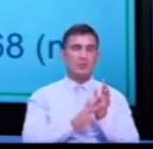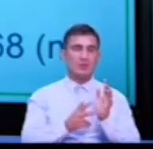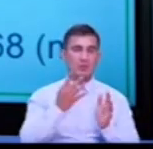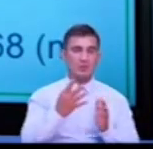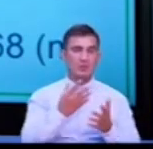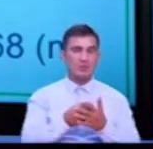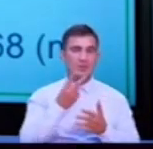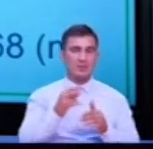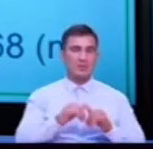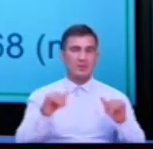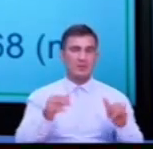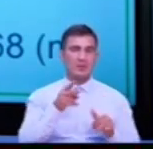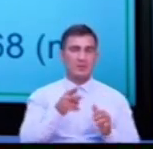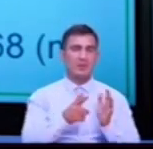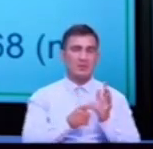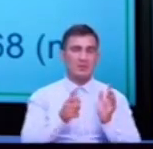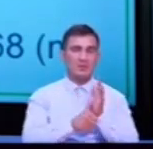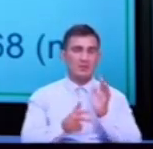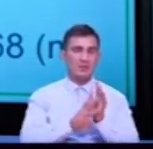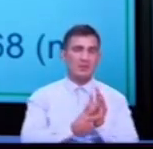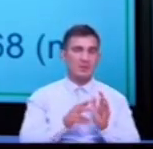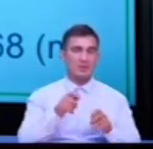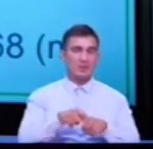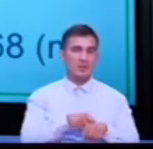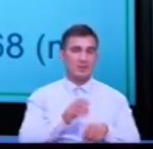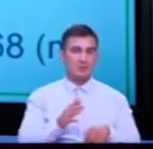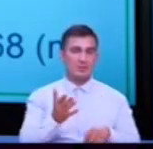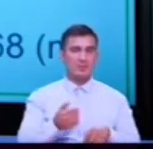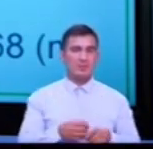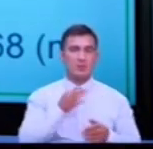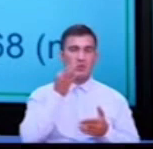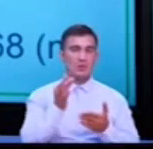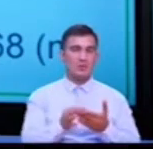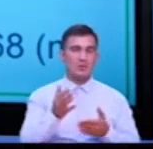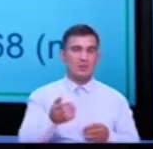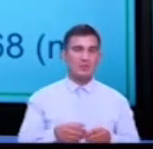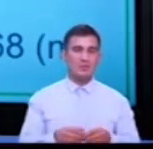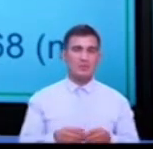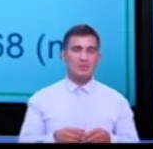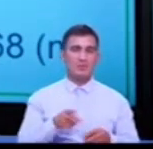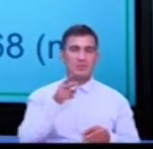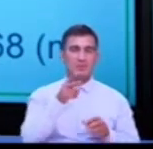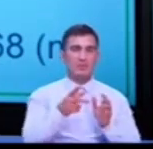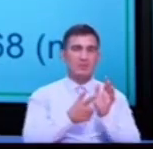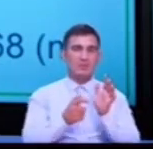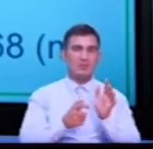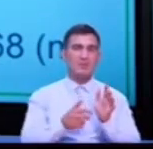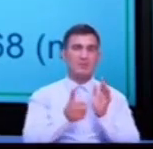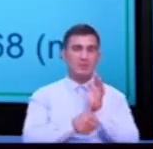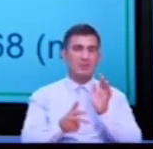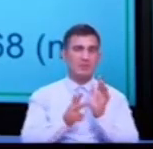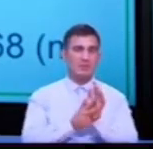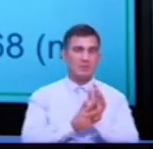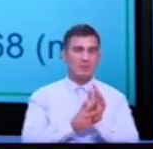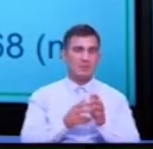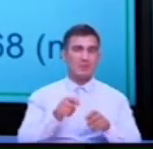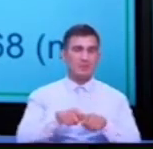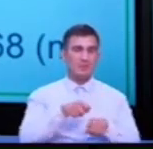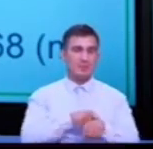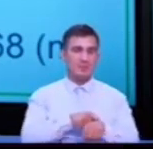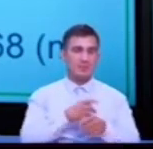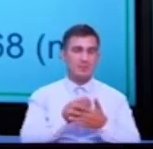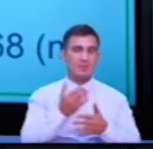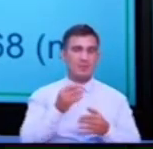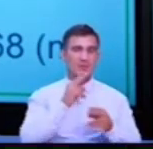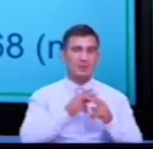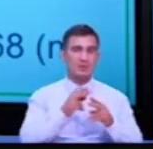ga ko'paytirsak, 2768 metr ekan. Javob yozib qo'yamiz. 2768 metr